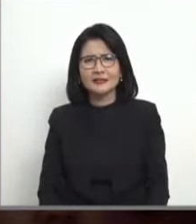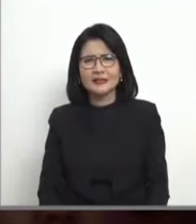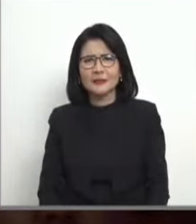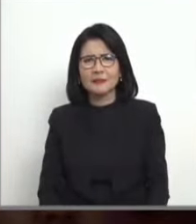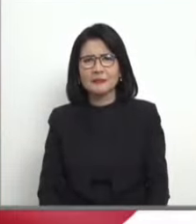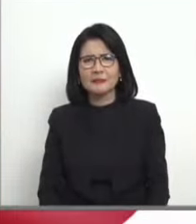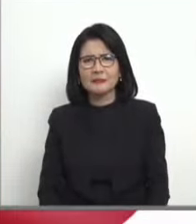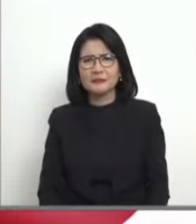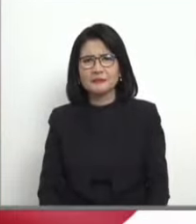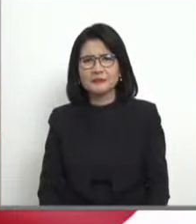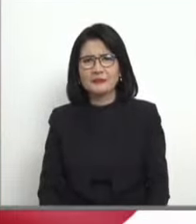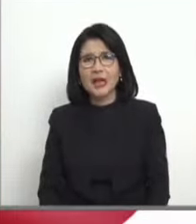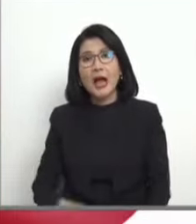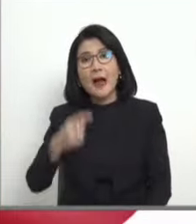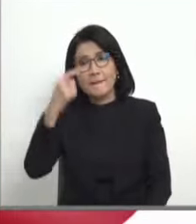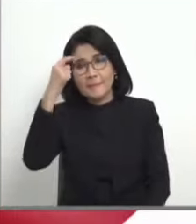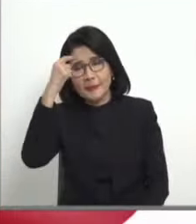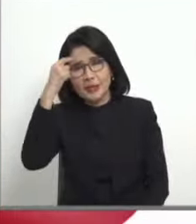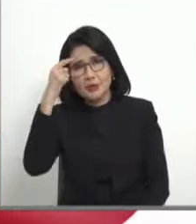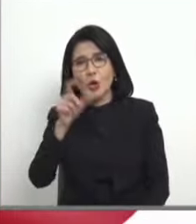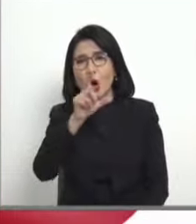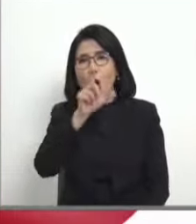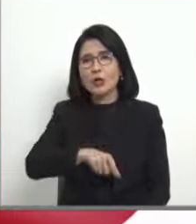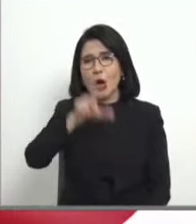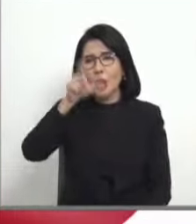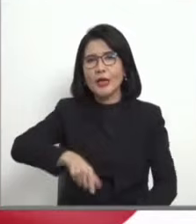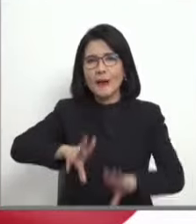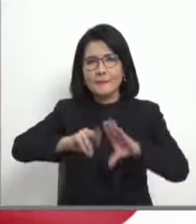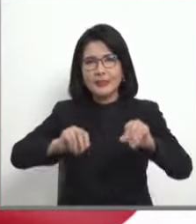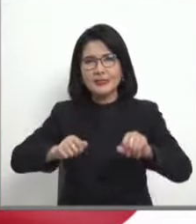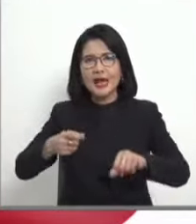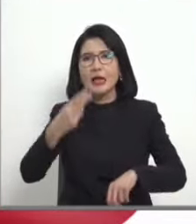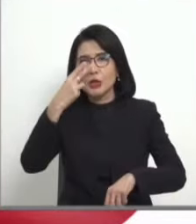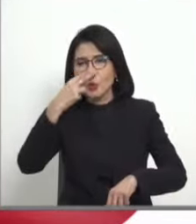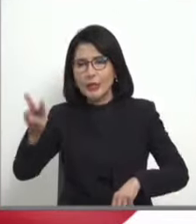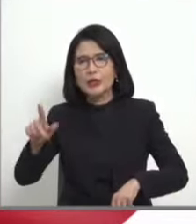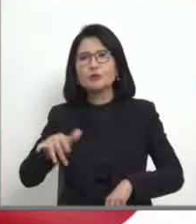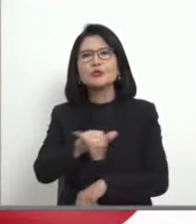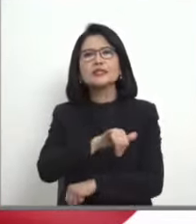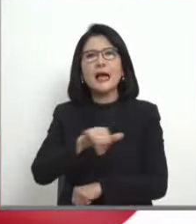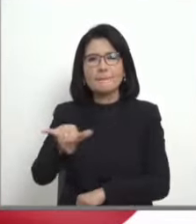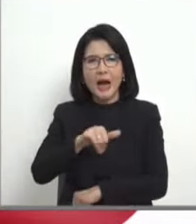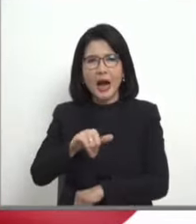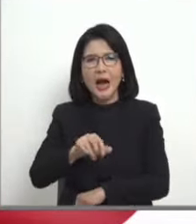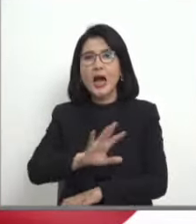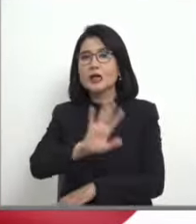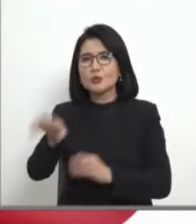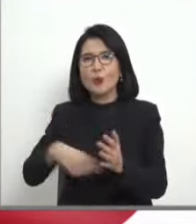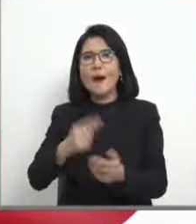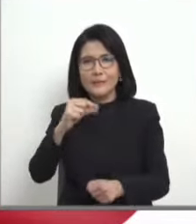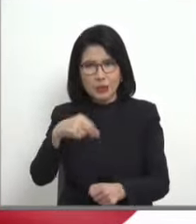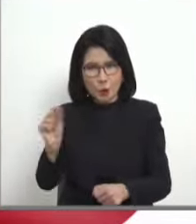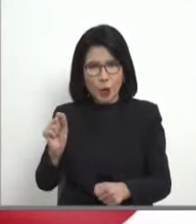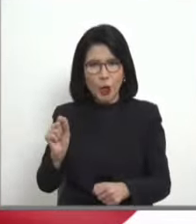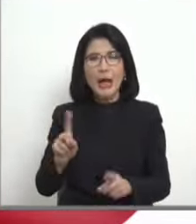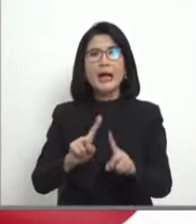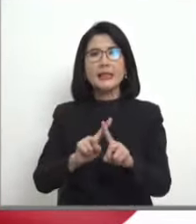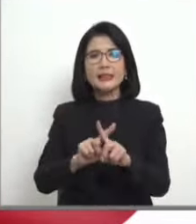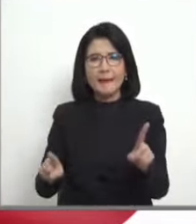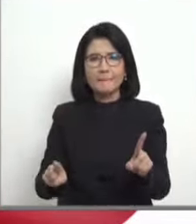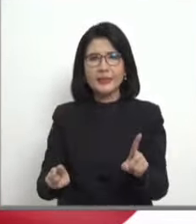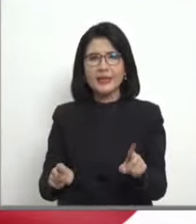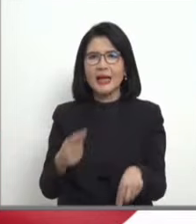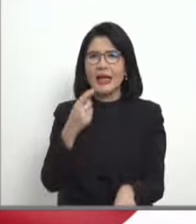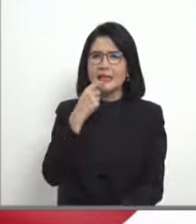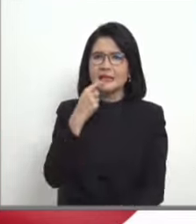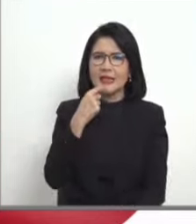kepada kaum pekerja di luar negeri itu sebenarnya sama semua benar tetapi menurut saya